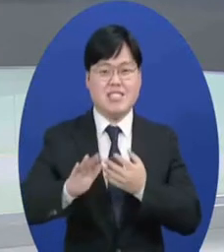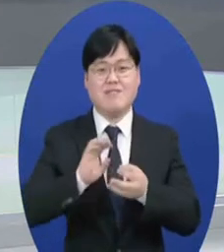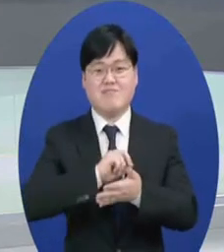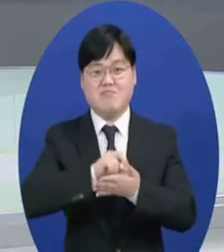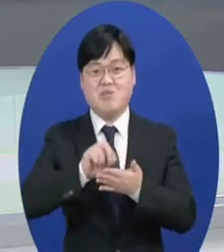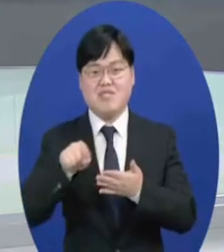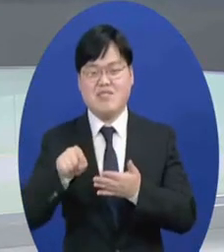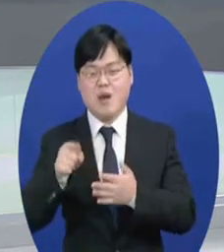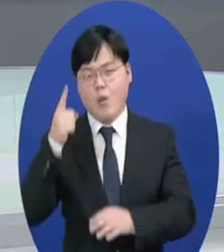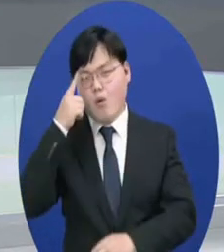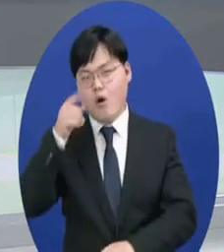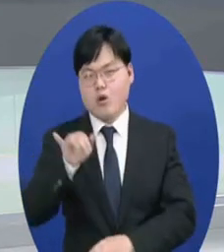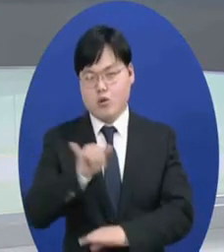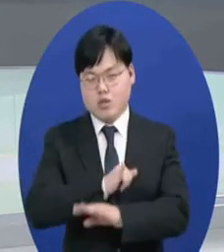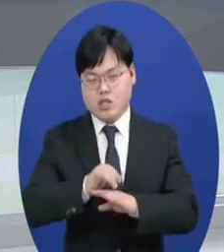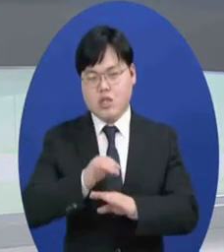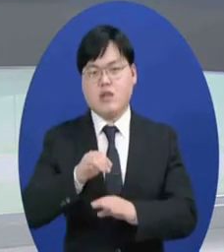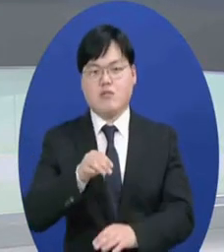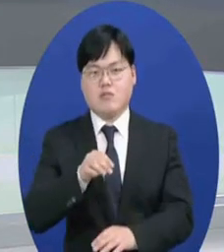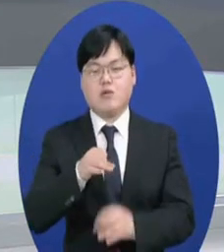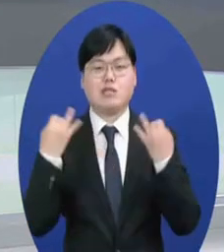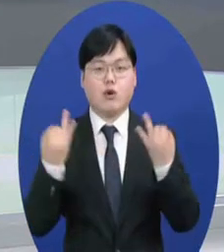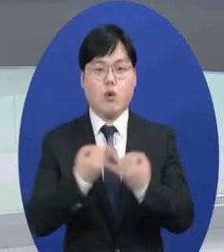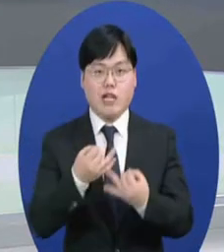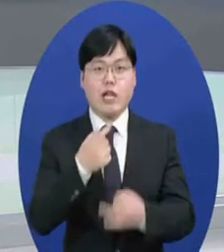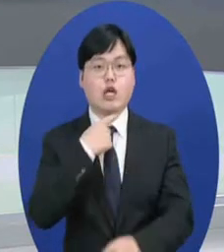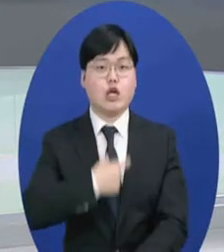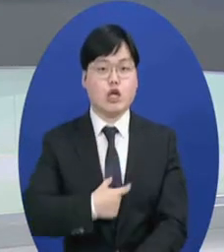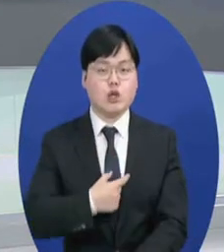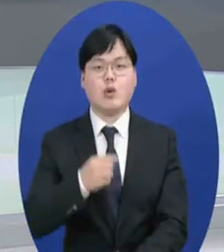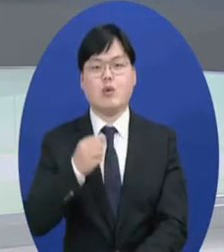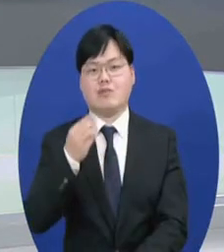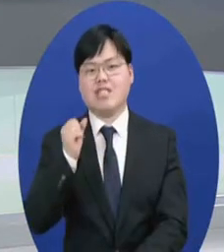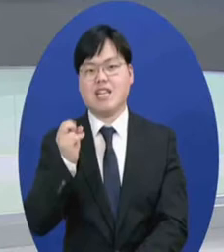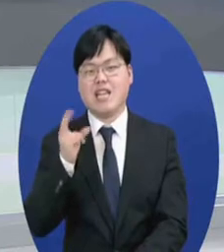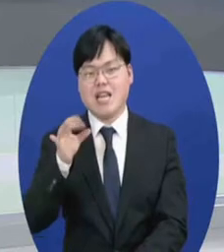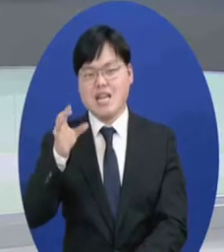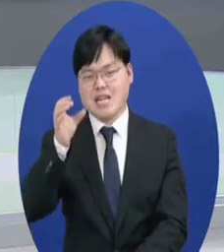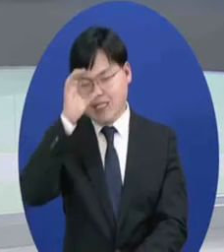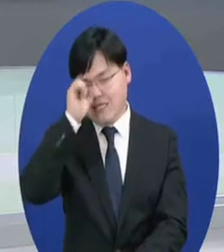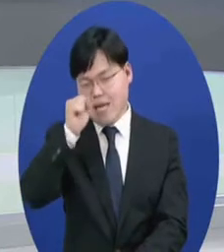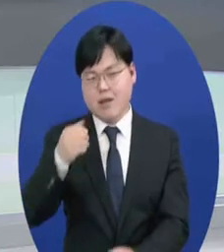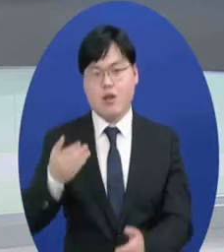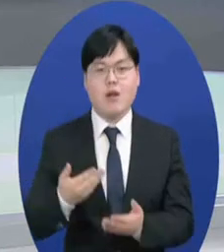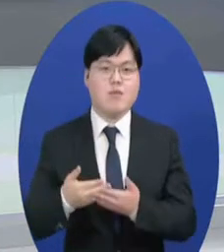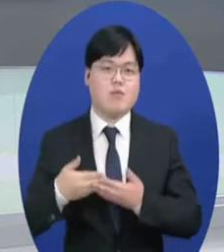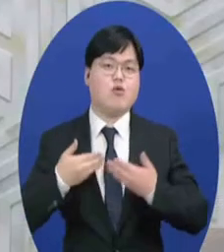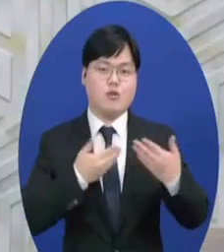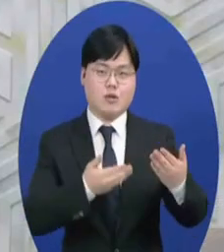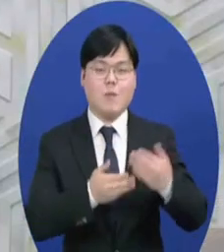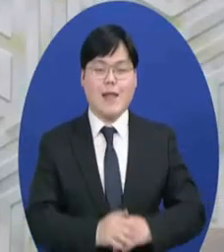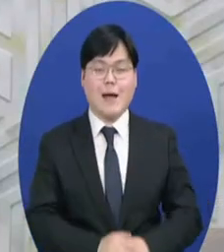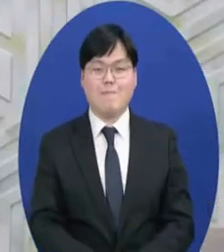шинжилсэн найруулгын төслийг өнөөдөр Улсын их хурлын гишүүн, засгийн газрын гишүүн Монгол Улсын шатар сайд Амар Сайхан өргөн барьлаа.